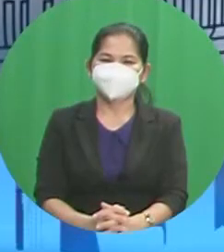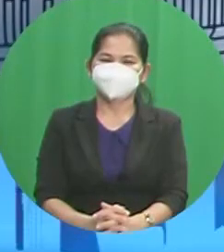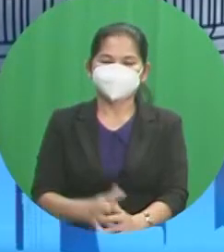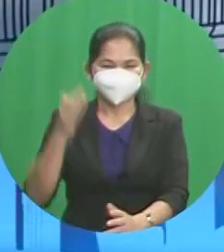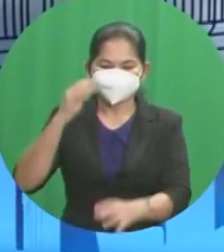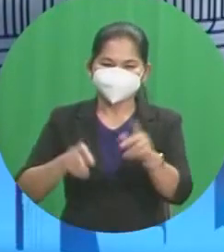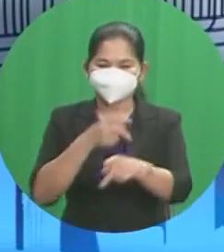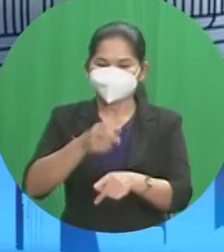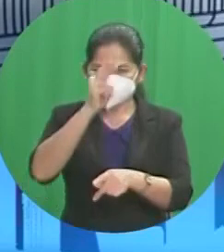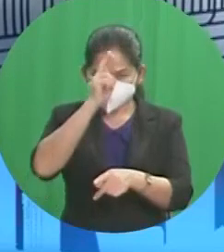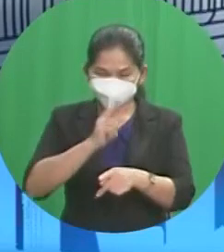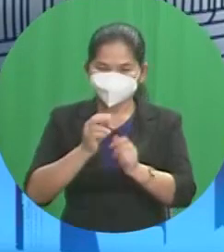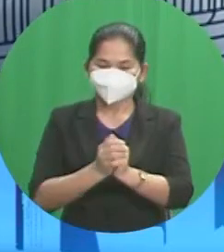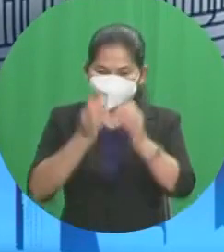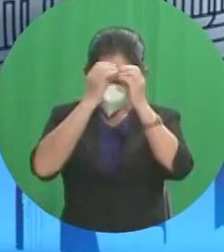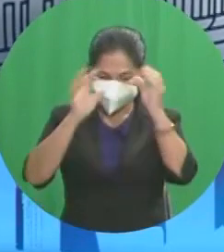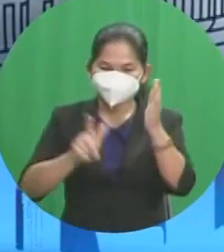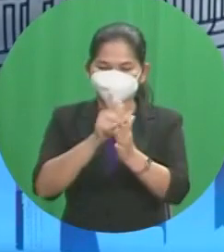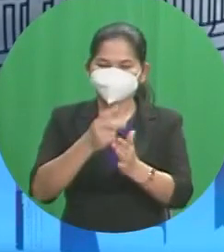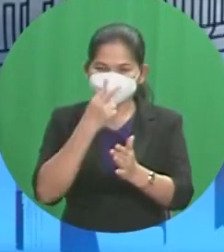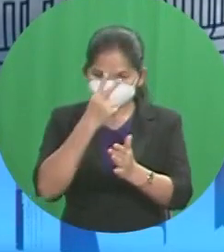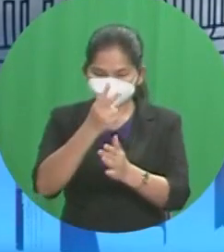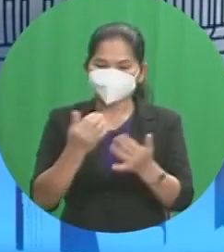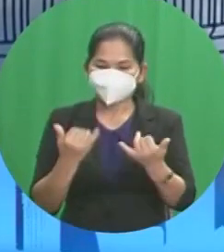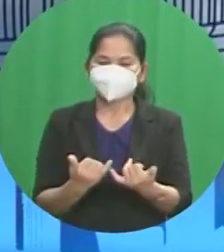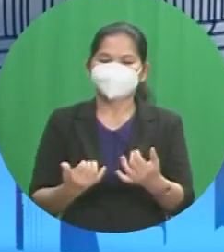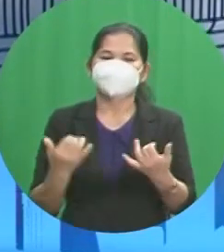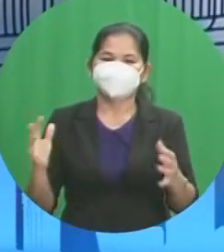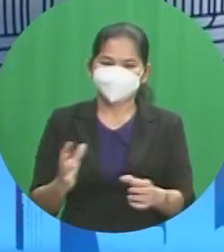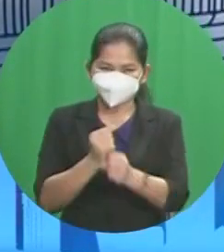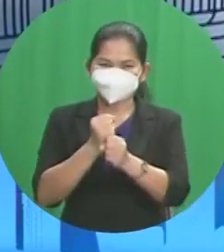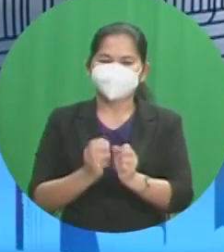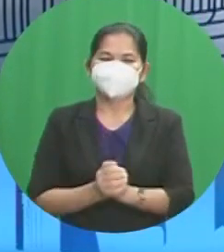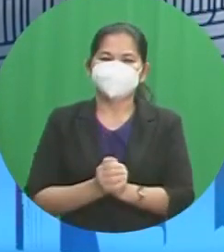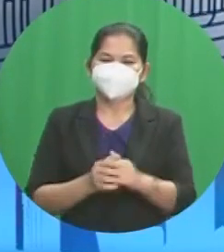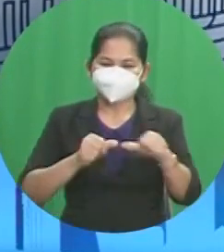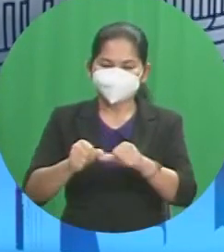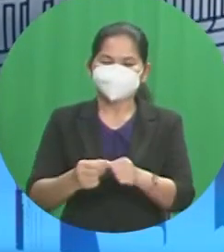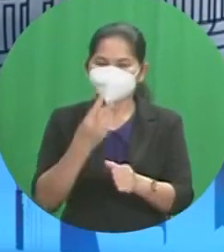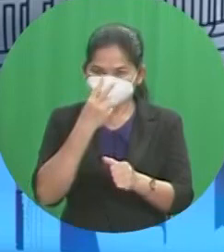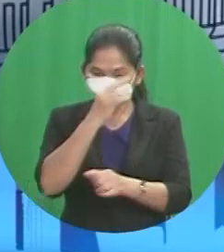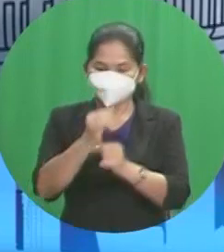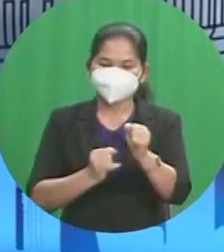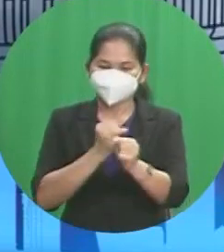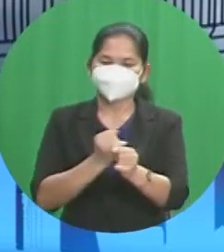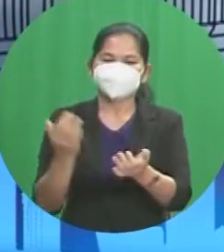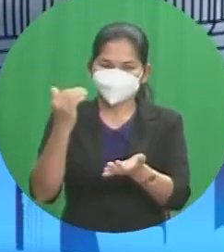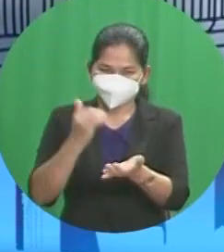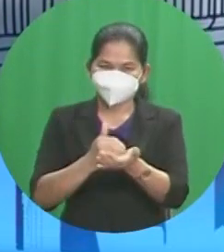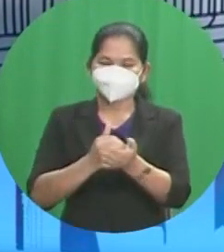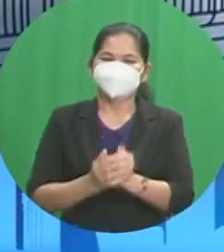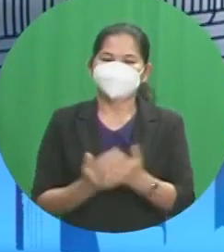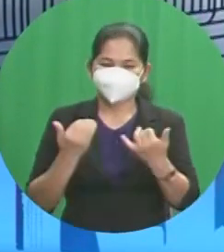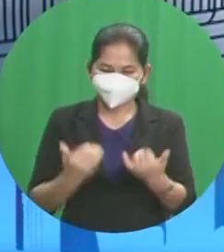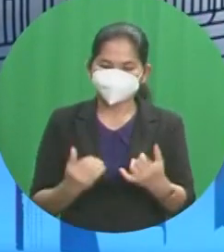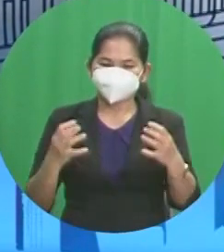លោកលោកស្រីប្រិមត្តទស្សនិកជនជាទីគោរពព័ត៌មានជាតិដែលលោកអ្នកទៅបានទស្សនាអំបញ្ញមីនេះចាប់តែប៉ុណ្ណេះវគ្គក្រោយលោកអ្នកនឹងបានទស្សនានៅព័ត៌មានអន្តរជាតិ